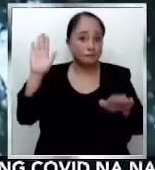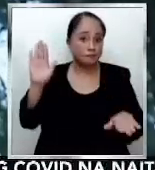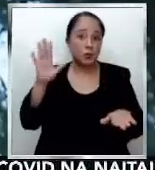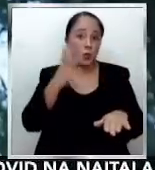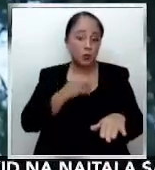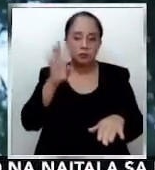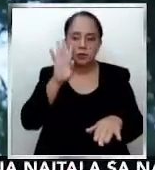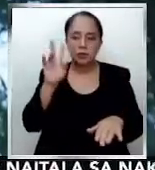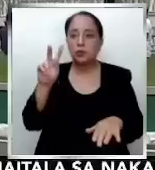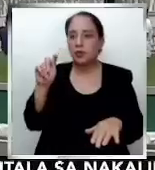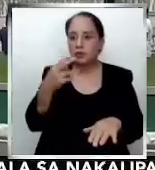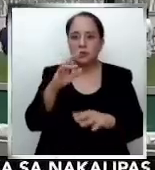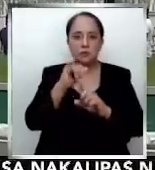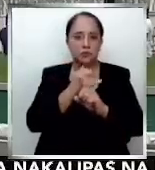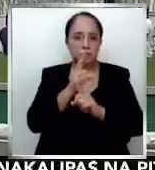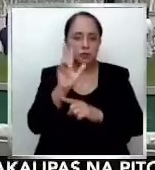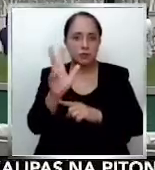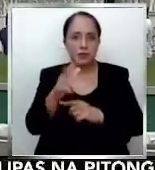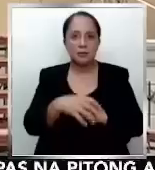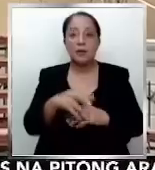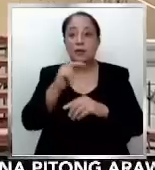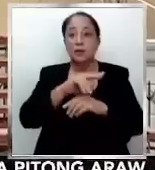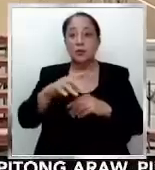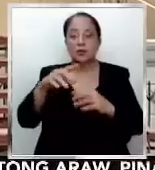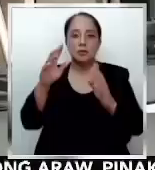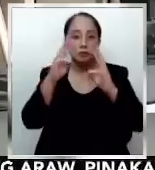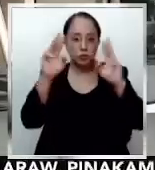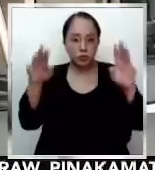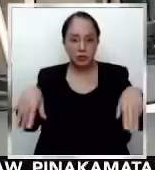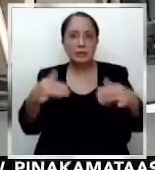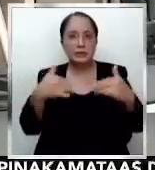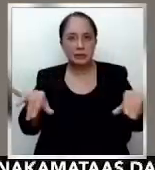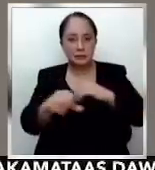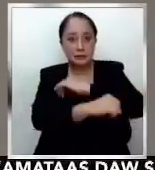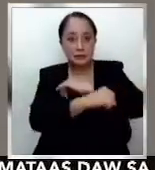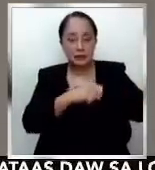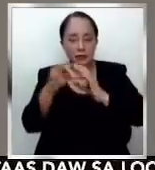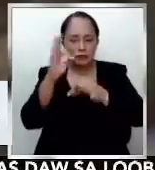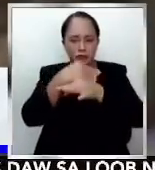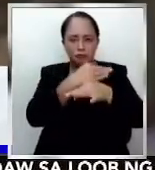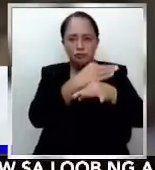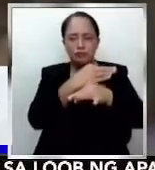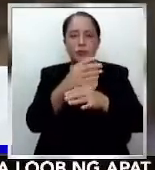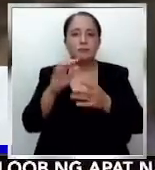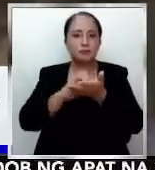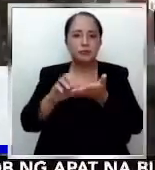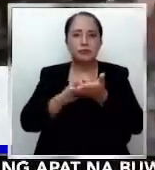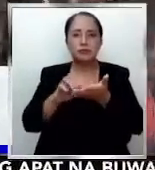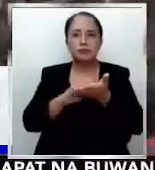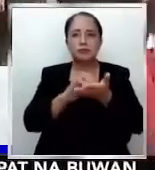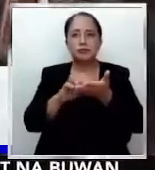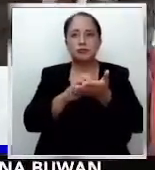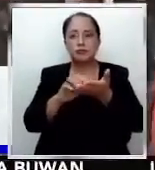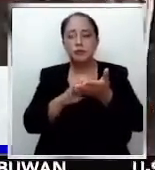June 30. Sa harap ng National Museum, patuloy ang pag-setup ng main stage. Gayon din ang rehearsal ng pass and review ng mga tauhan ng AFP at